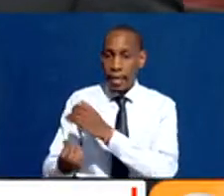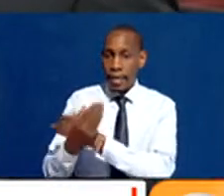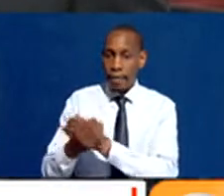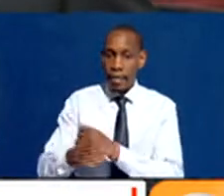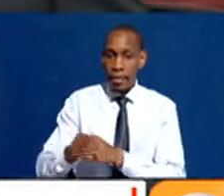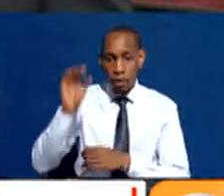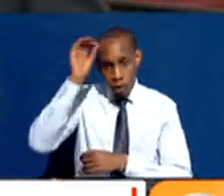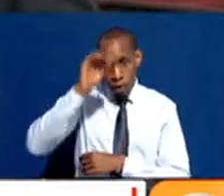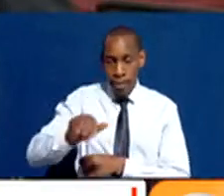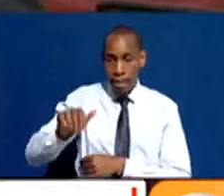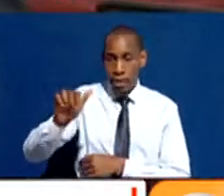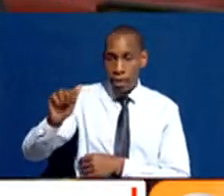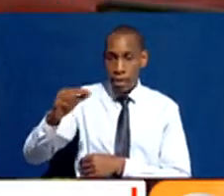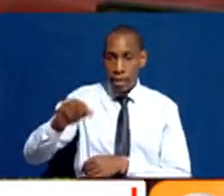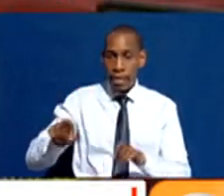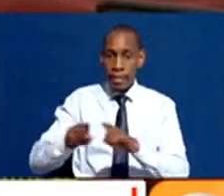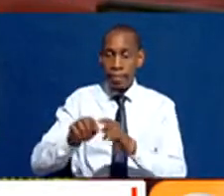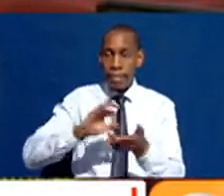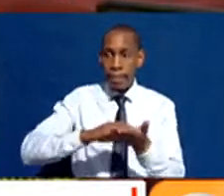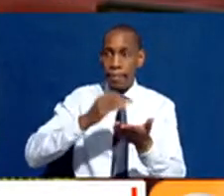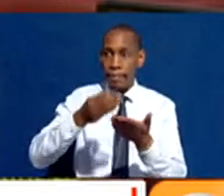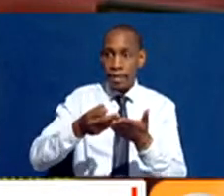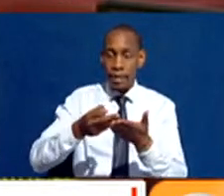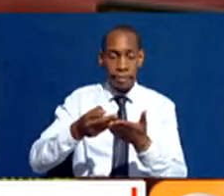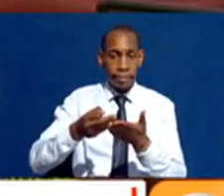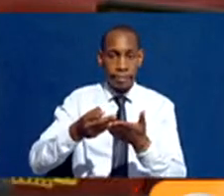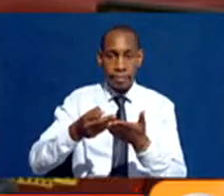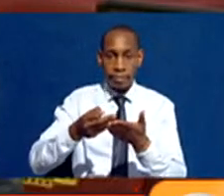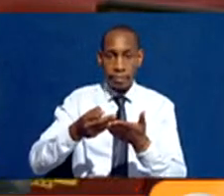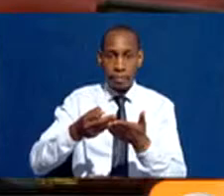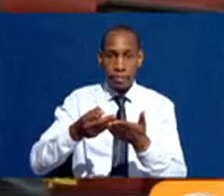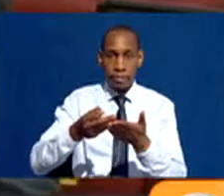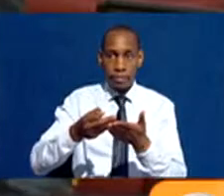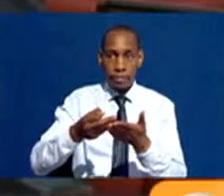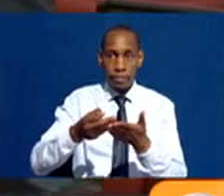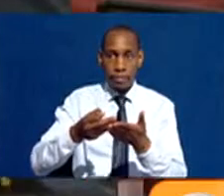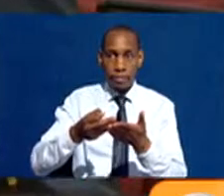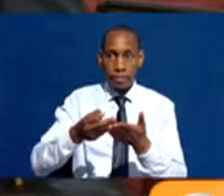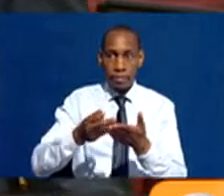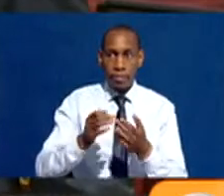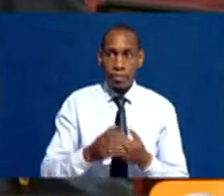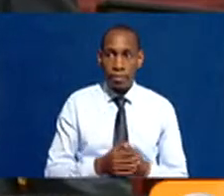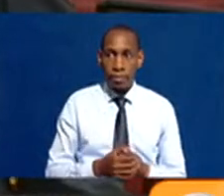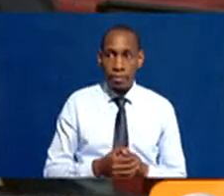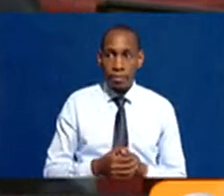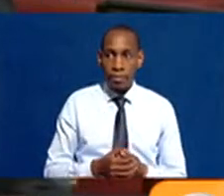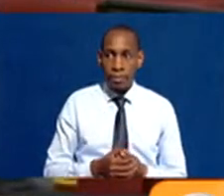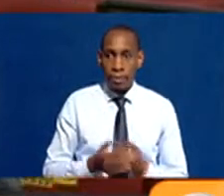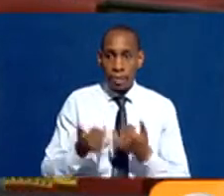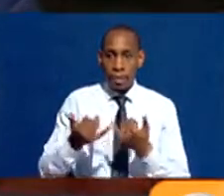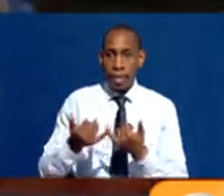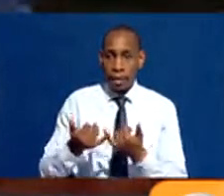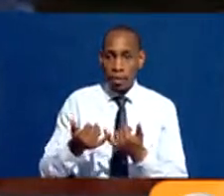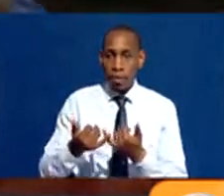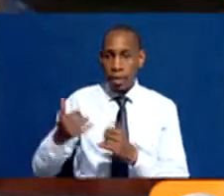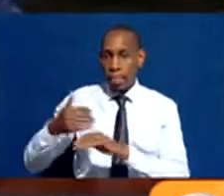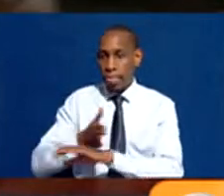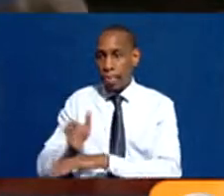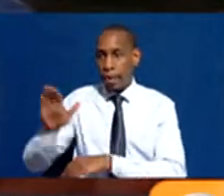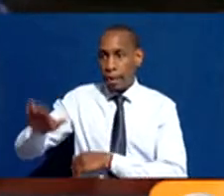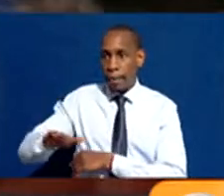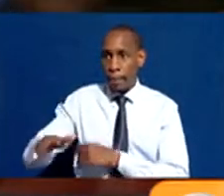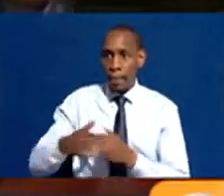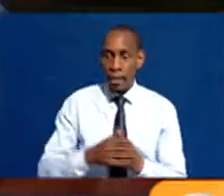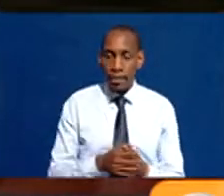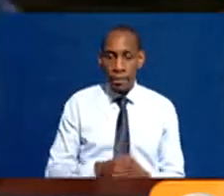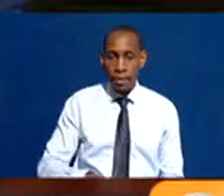Attorney General on this very straightforward matter is basically to take this house in sack. The 2015